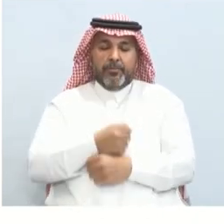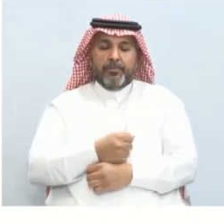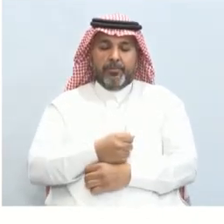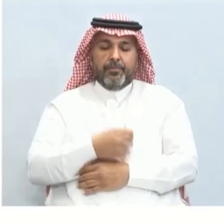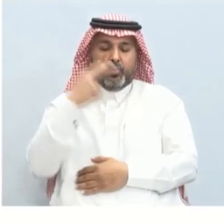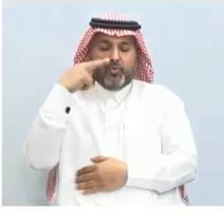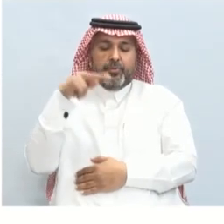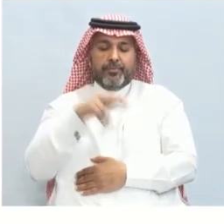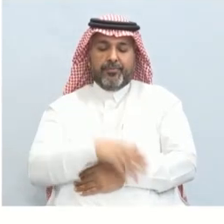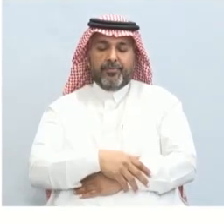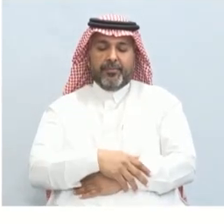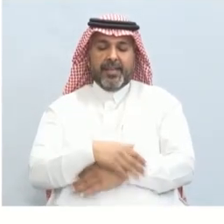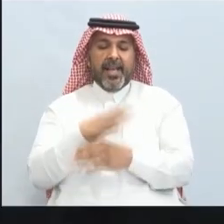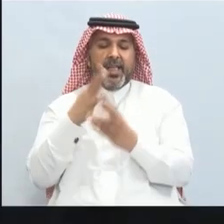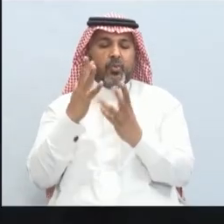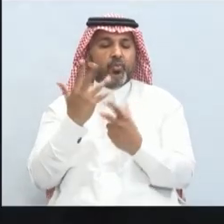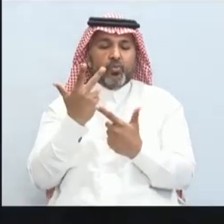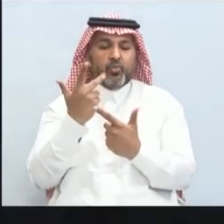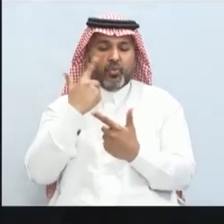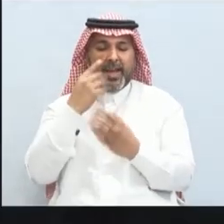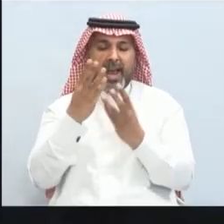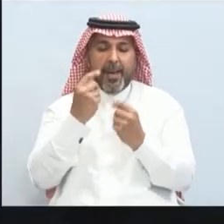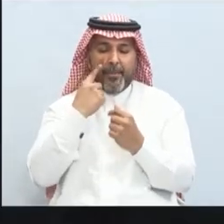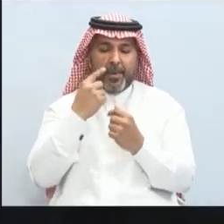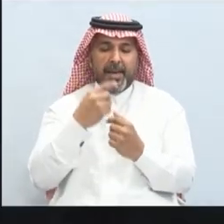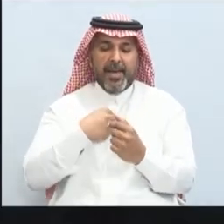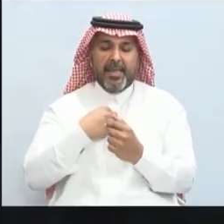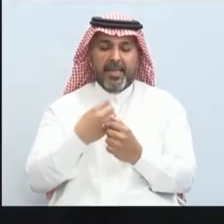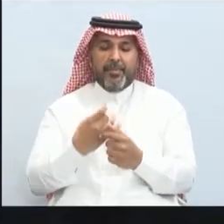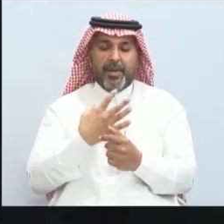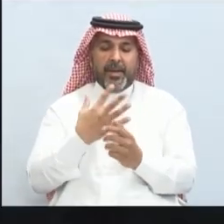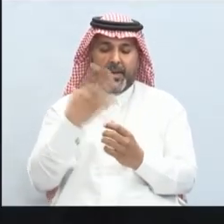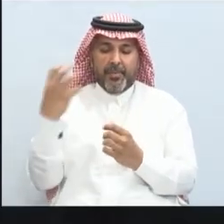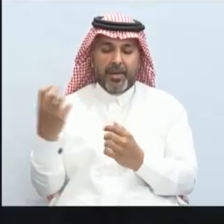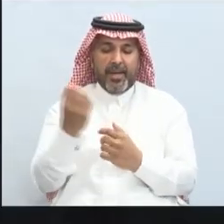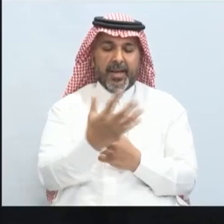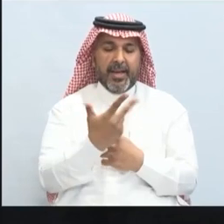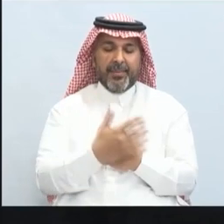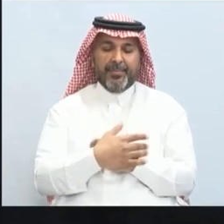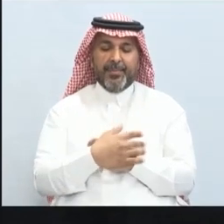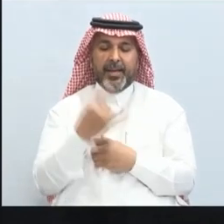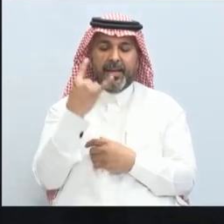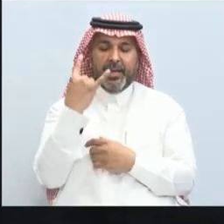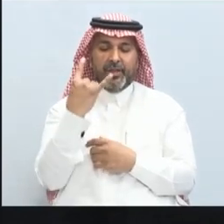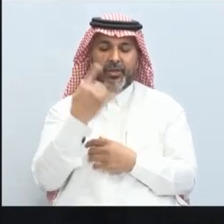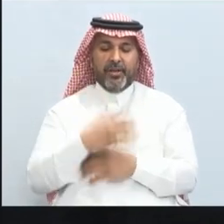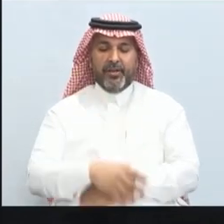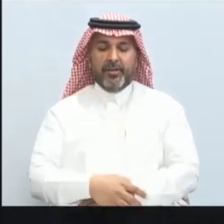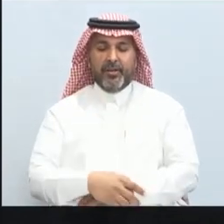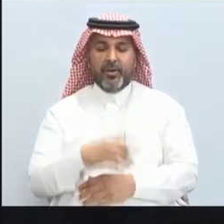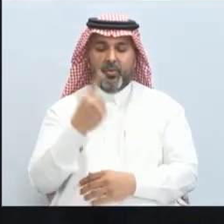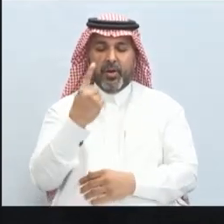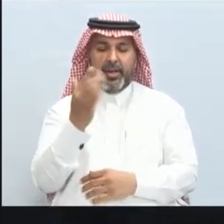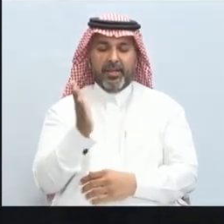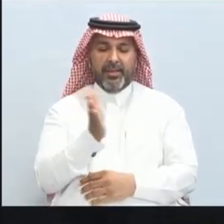خلف حارس المرمى كذا حارس المرمى خلاص راح علي اذا كم بقى لي لاعب الان ممكن انا ارتبه يبقى لك ع